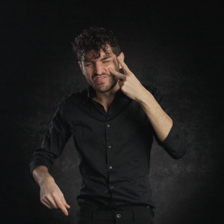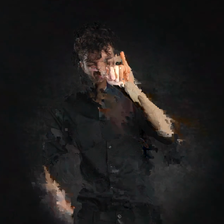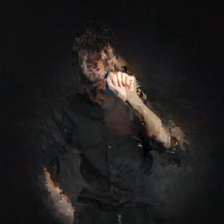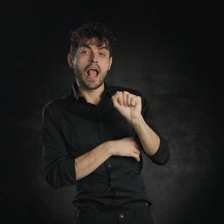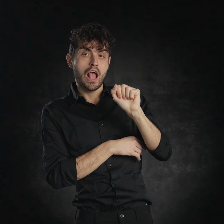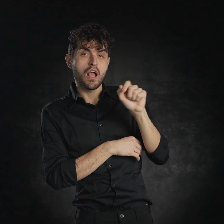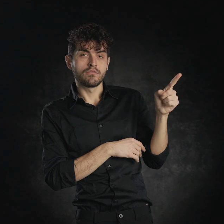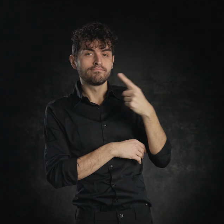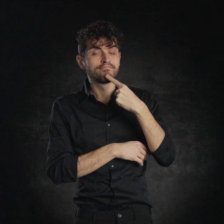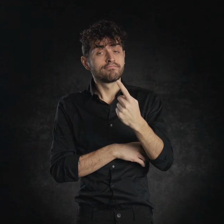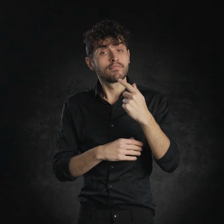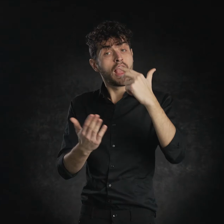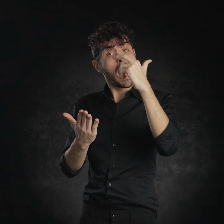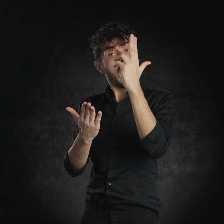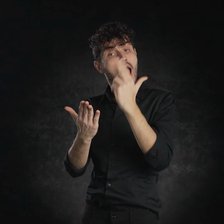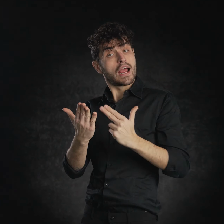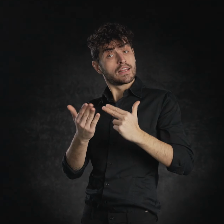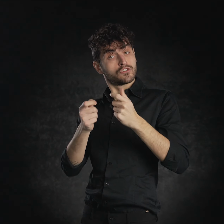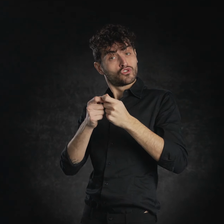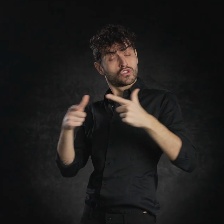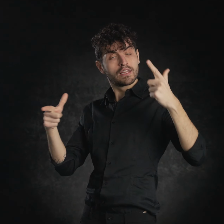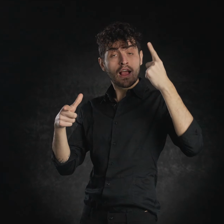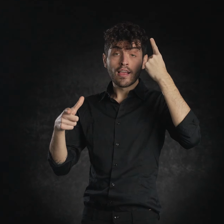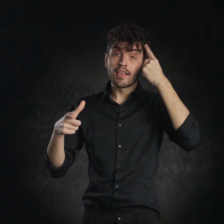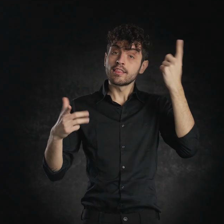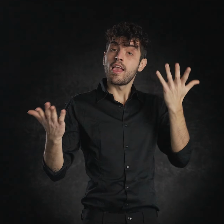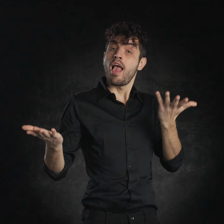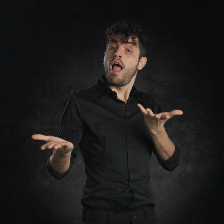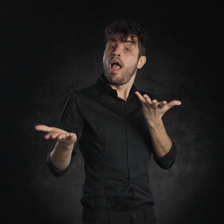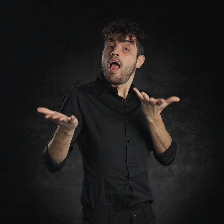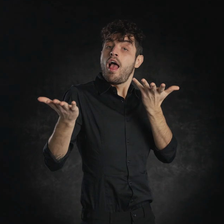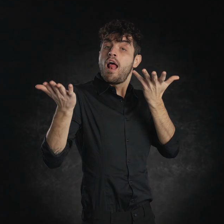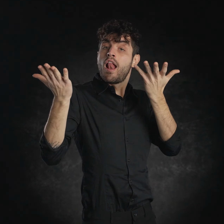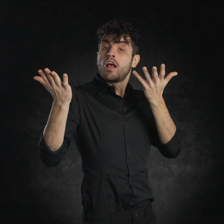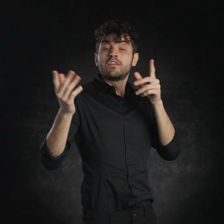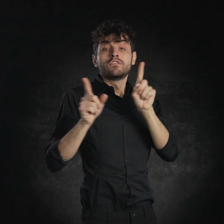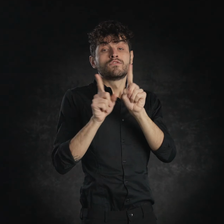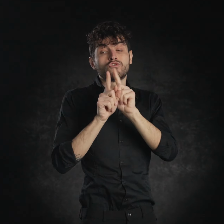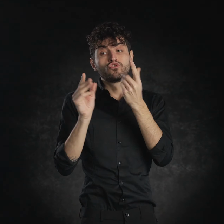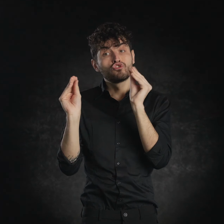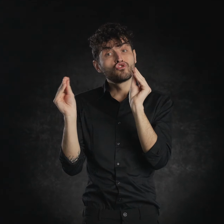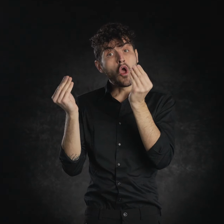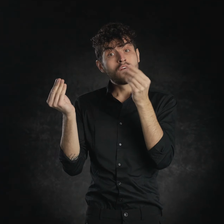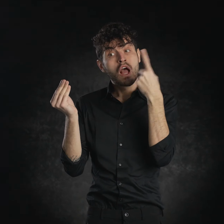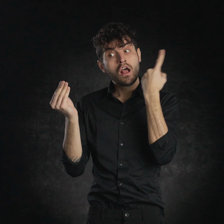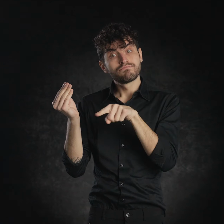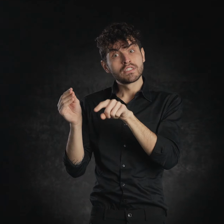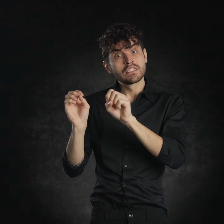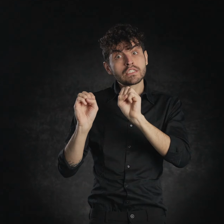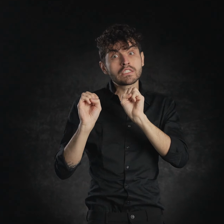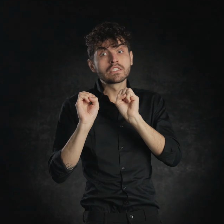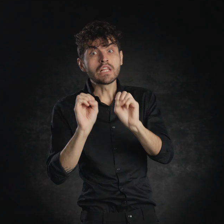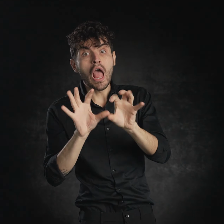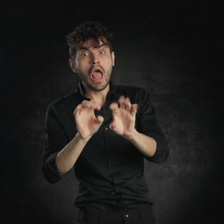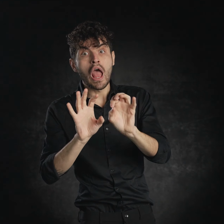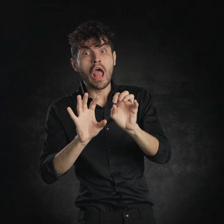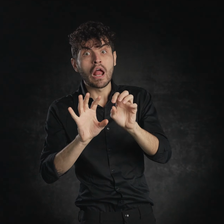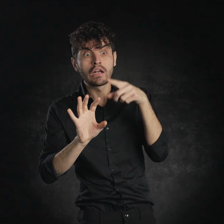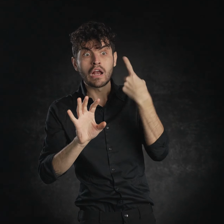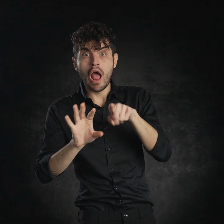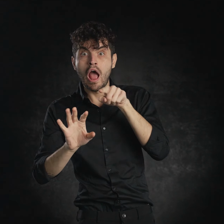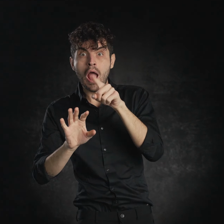politeia esclude l'arte dalla città ideale perché dice lui dif zerei tus Neus corrompe i giovani Anche